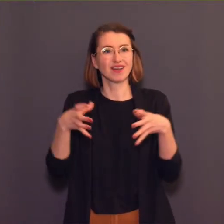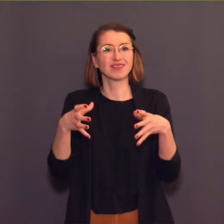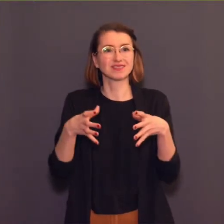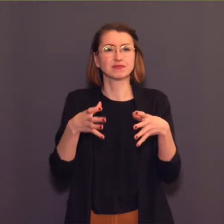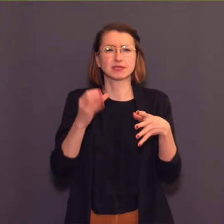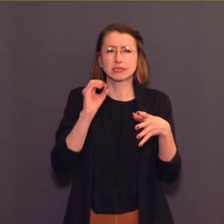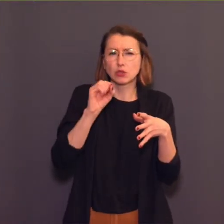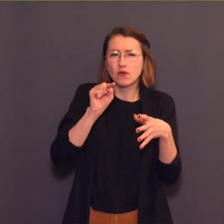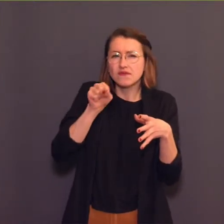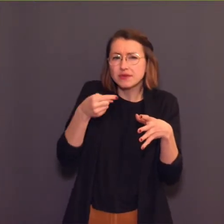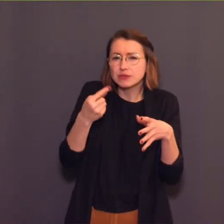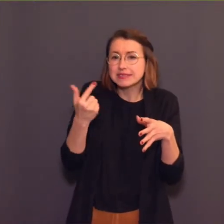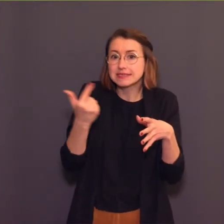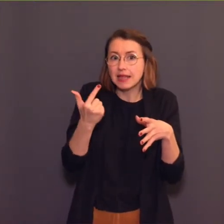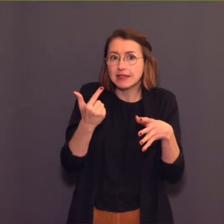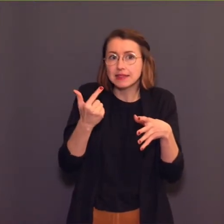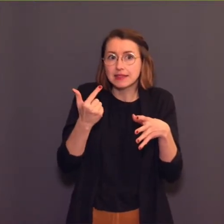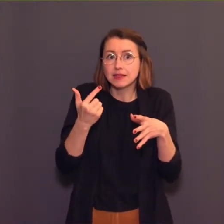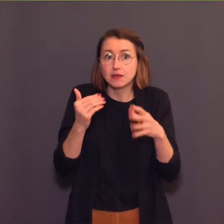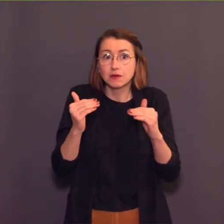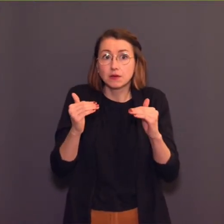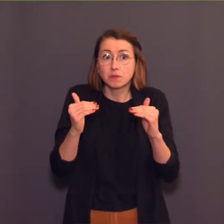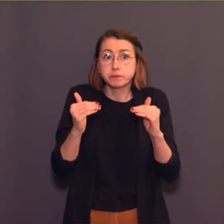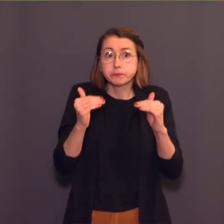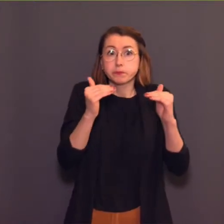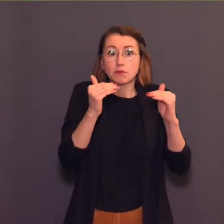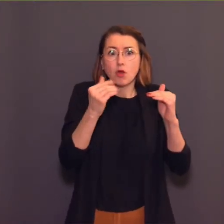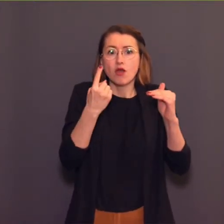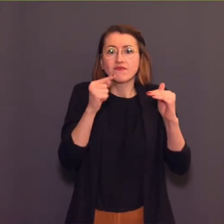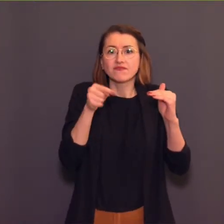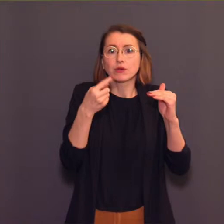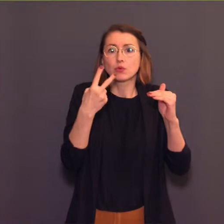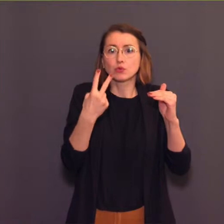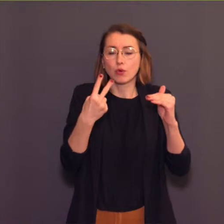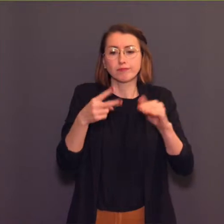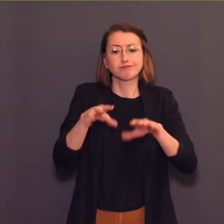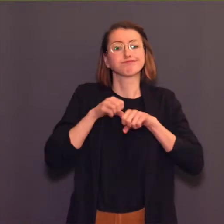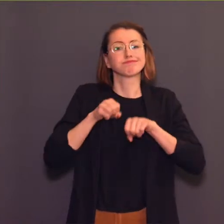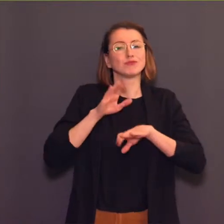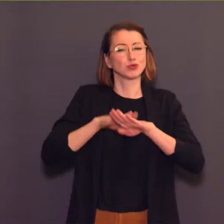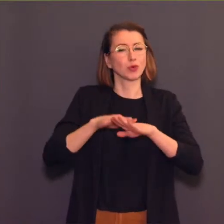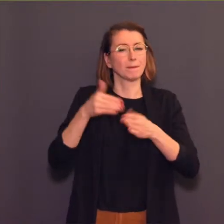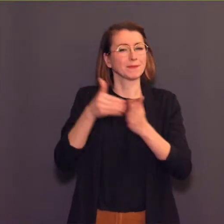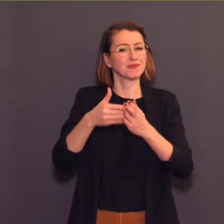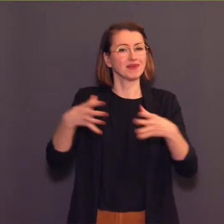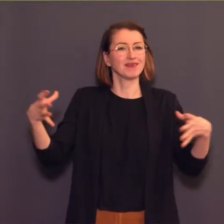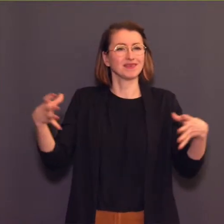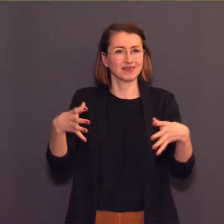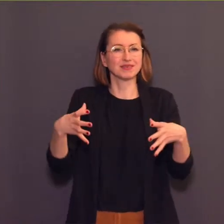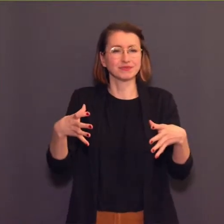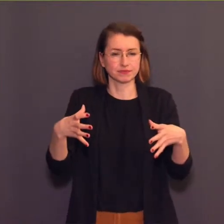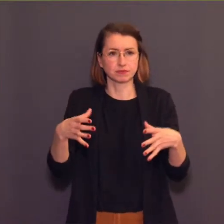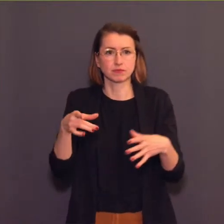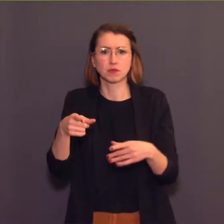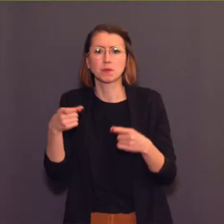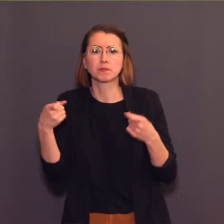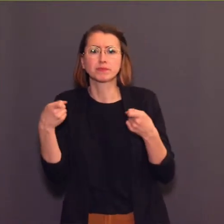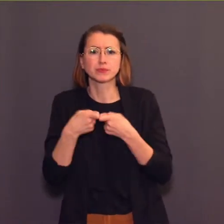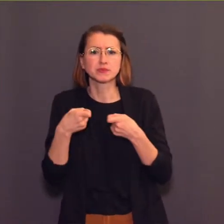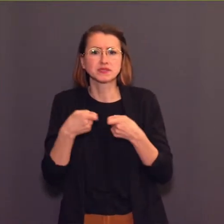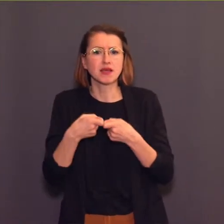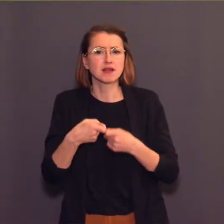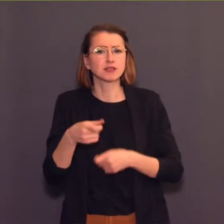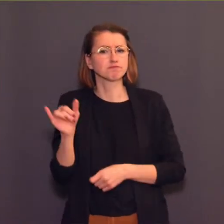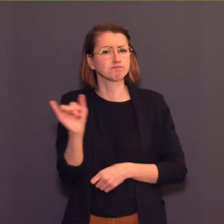1,2, ainsi qu'à Bruxelles, de 0,8 à 2, et une stabilisation en Flandre, mais ceci ne relève que d'un tout petit